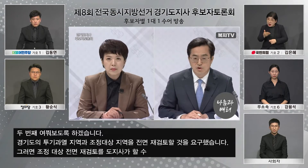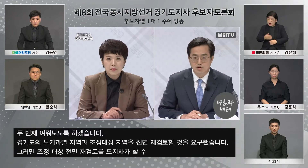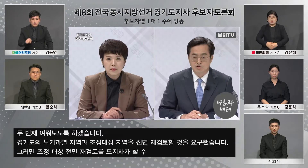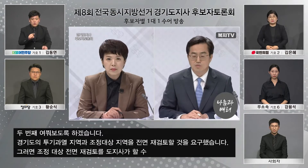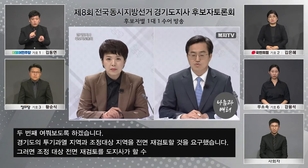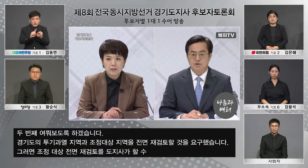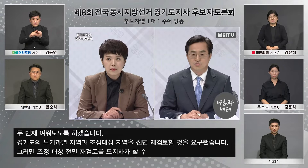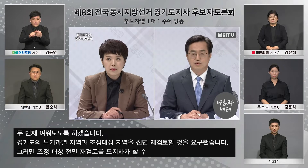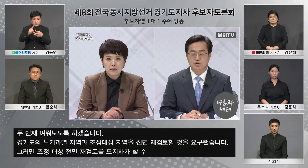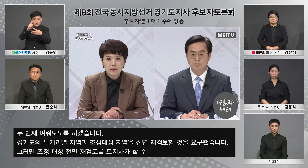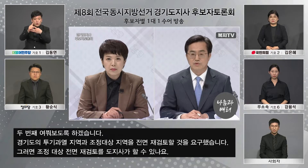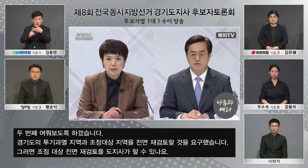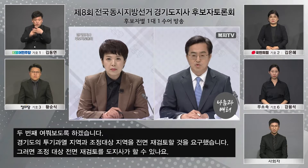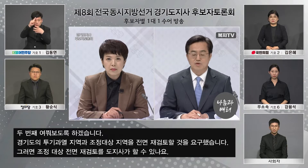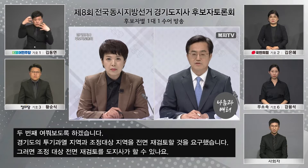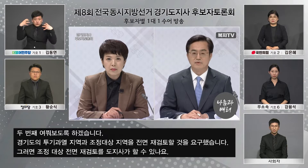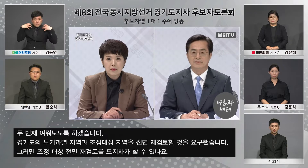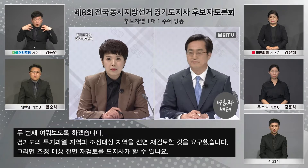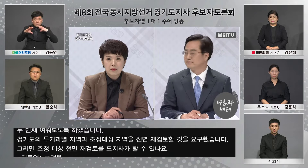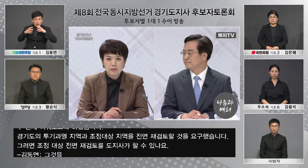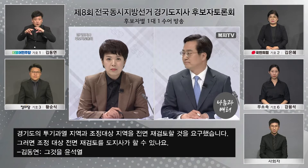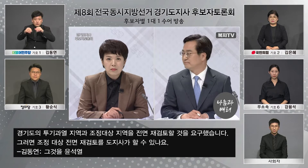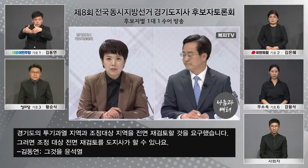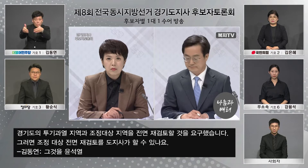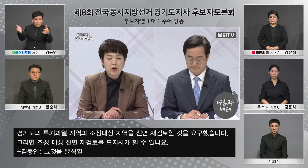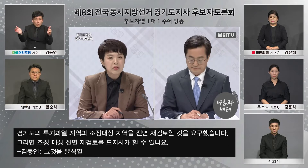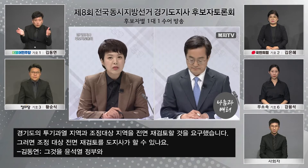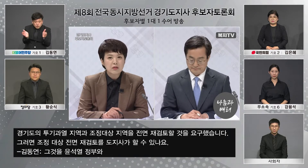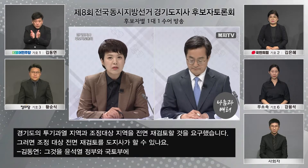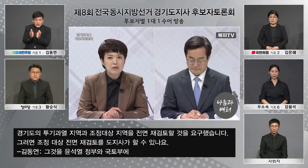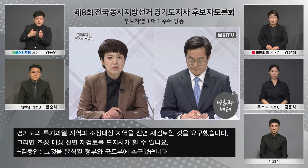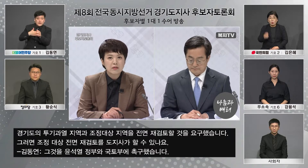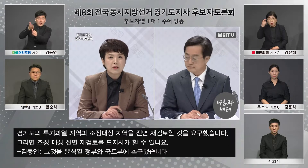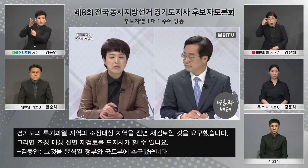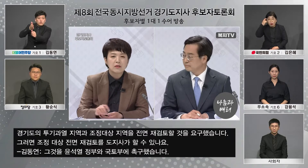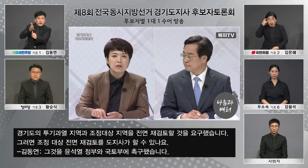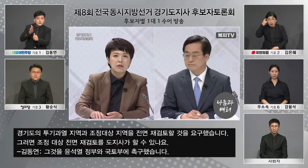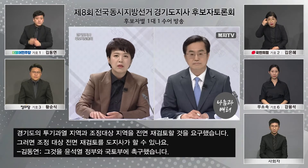그것을 윤석열 정부와 국토부에 촉구했습니다. 왜 그렇죠?